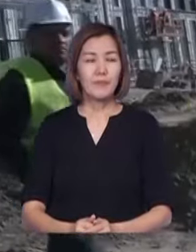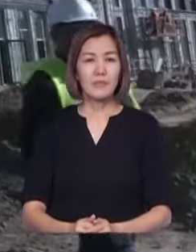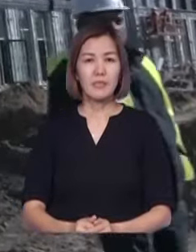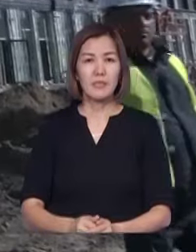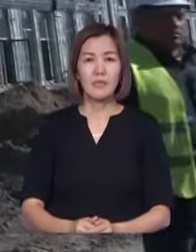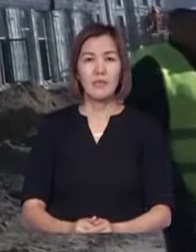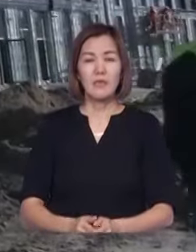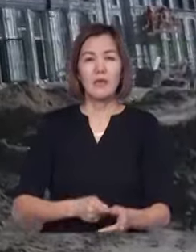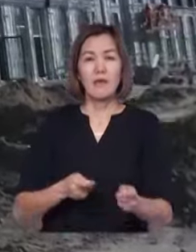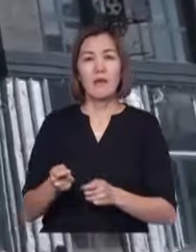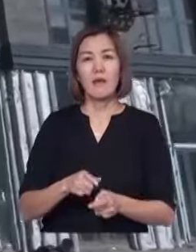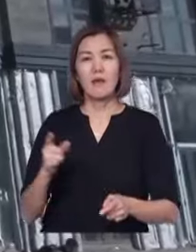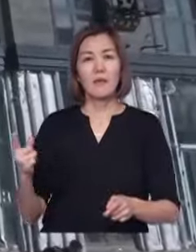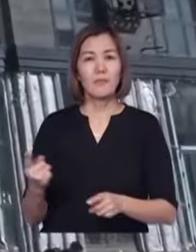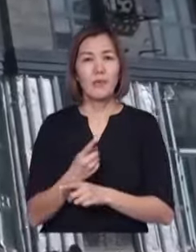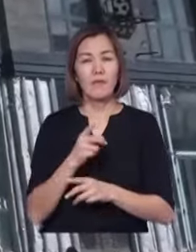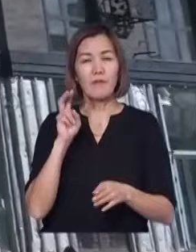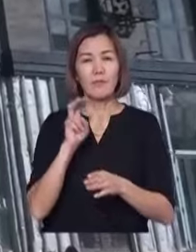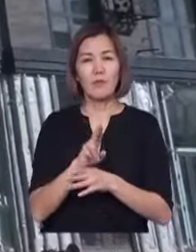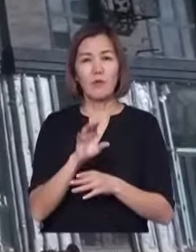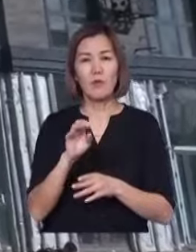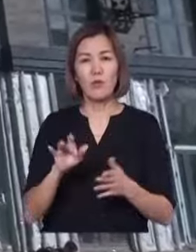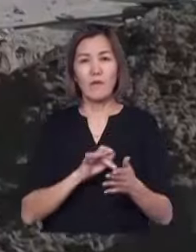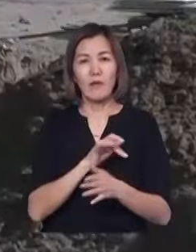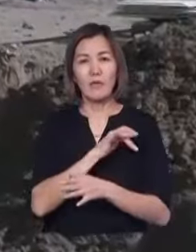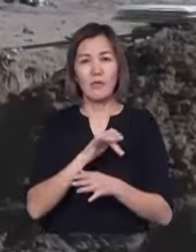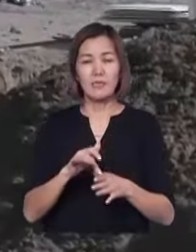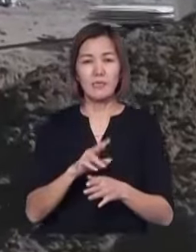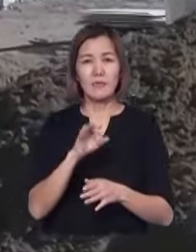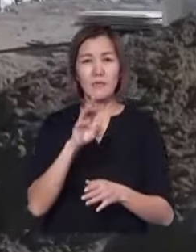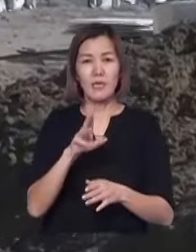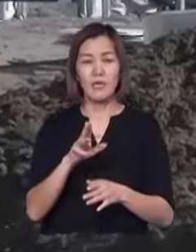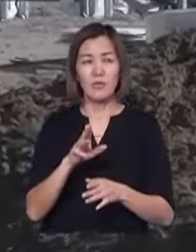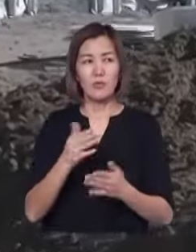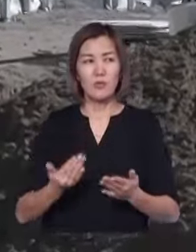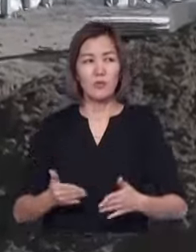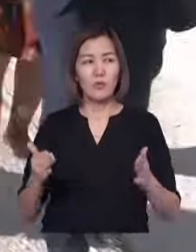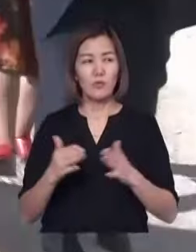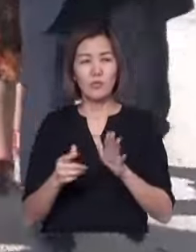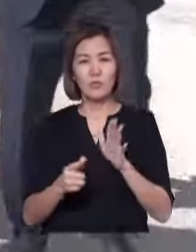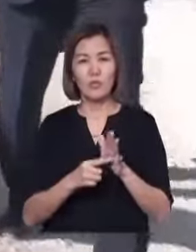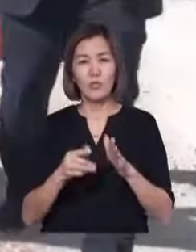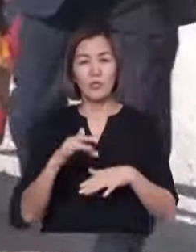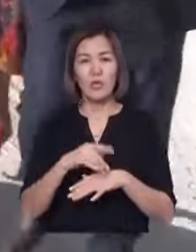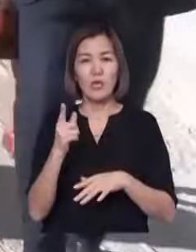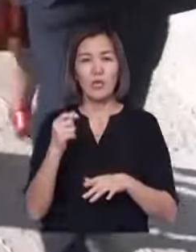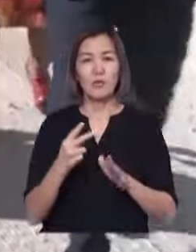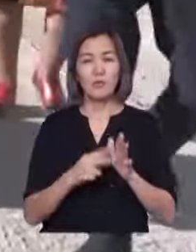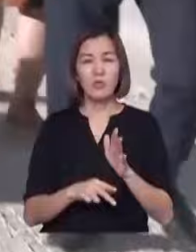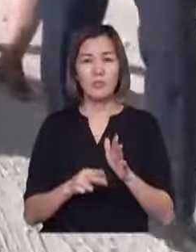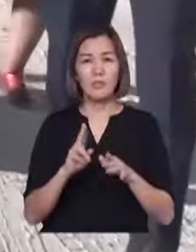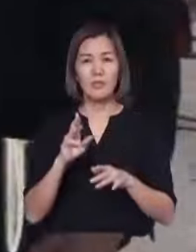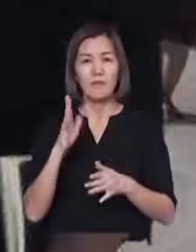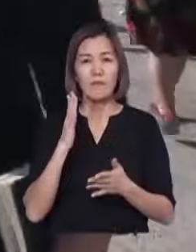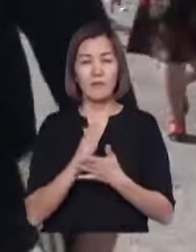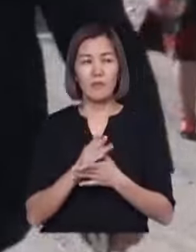Асхат Бердіханов барған алғашқы нысан Қонаев көшесінің бойындағы маяк тұрғын үй кешені. Мұнда 7 блок, 270-тен аса пәтер болады.